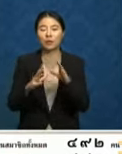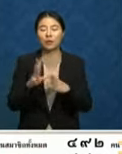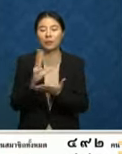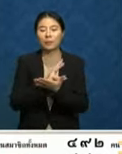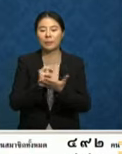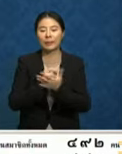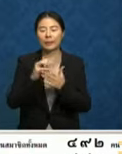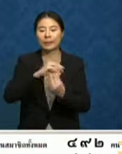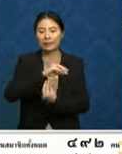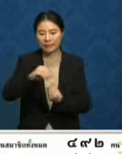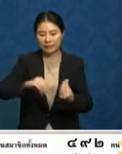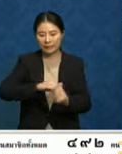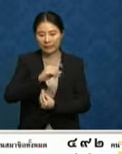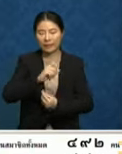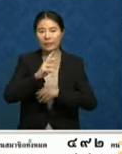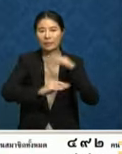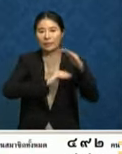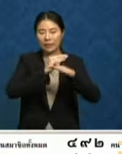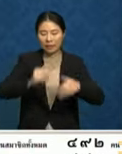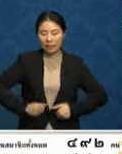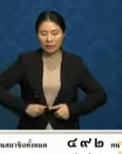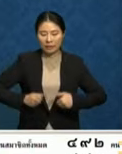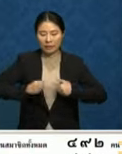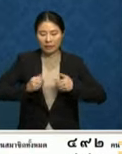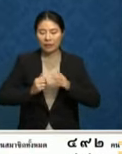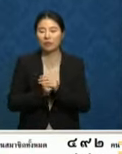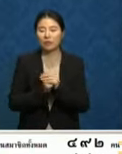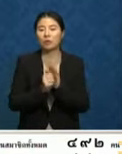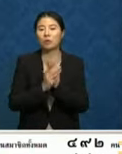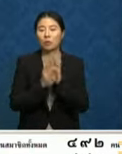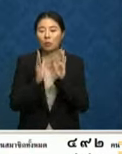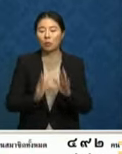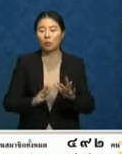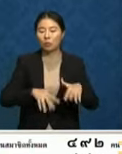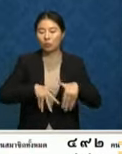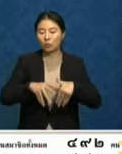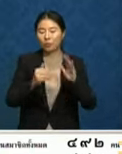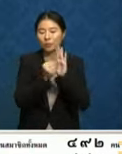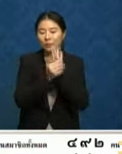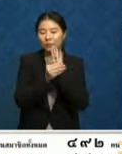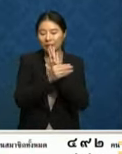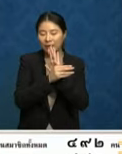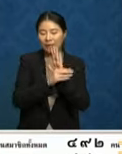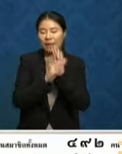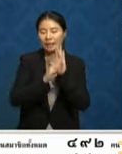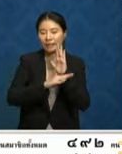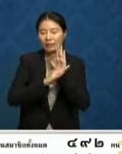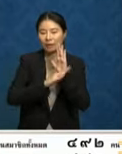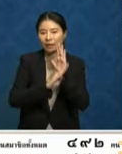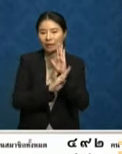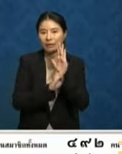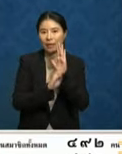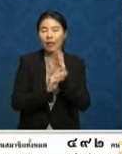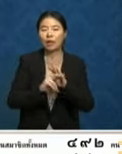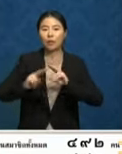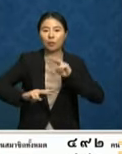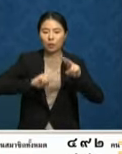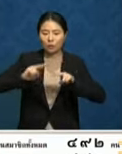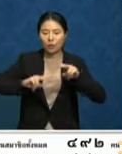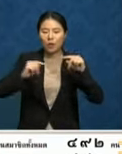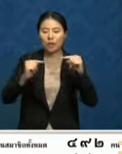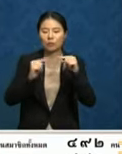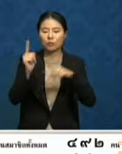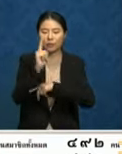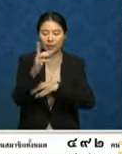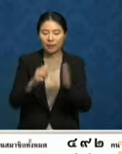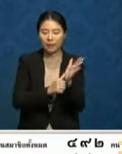เคลื่อนเศรษฐกิจเพื่อยกระดับคุณภาพชีวิตในเขตอีสานต่อนใต้นะคะเพราะฉะนั้นพันธกิจของเราเนี่ยจะดูแลนะคะในเรื่องของ